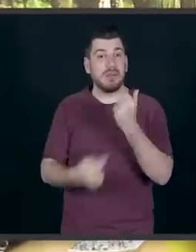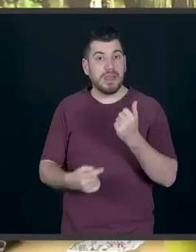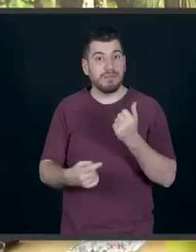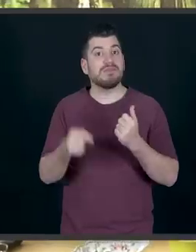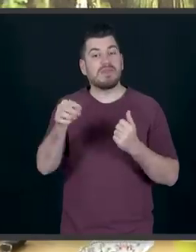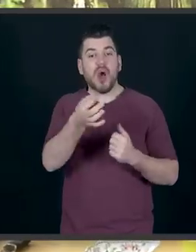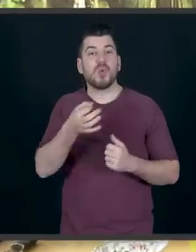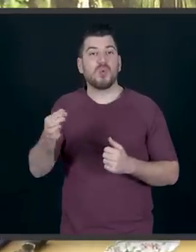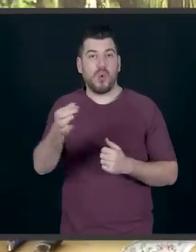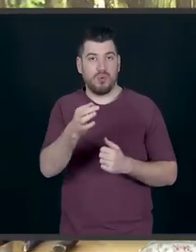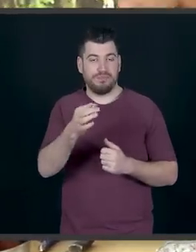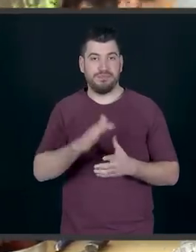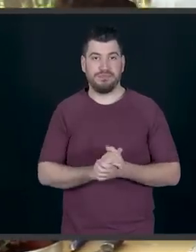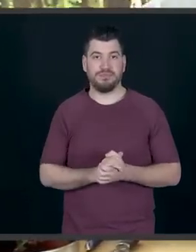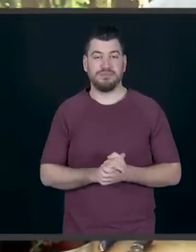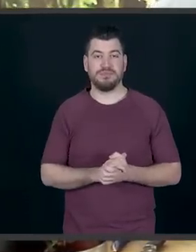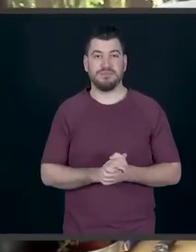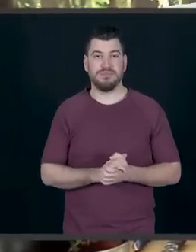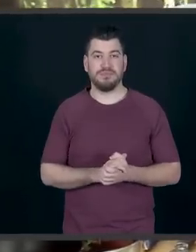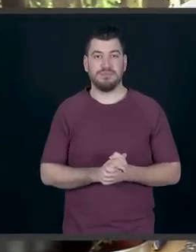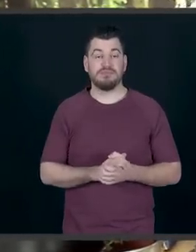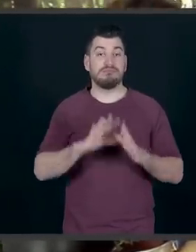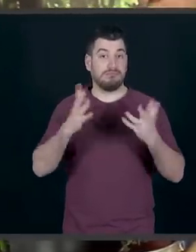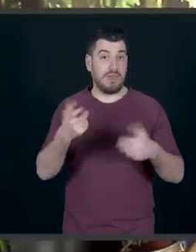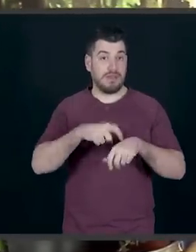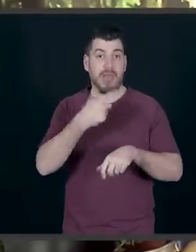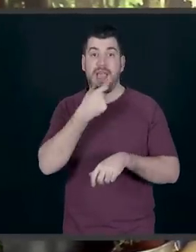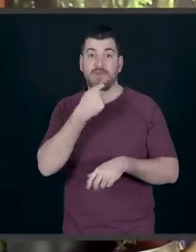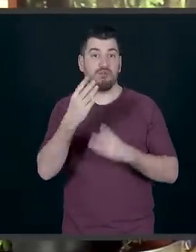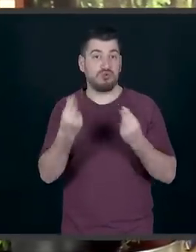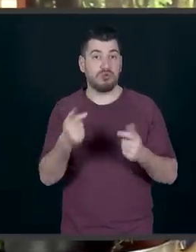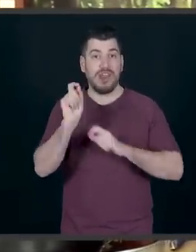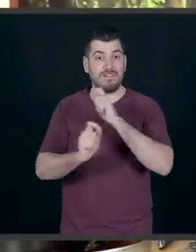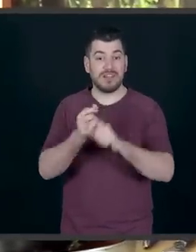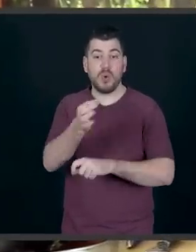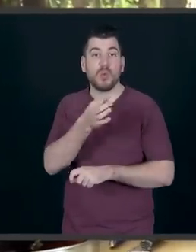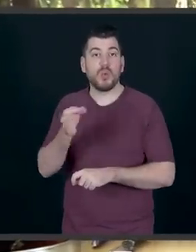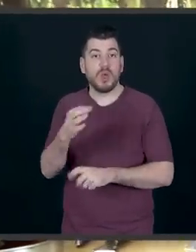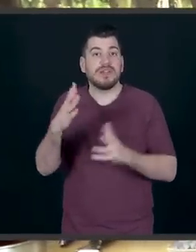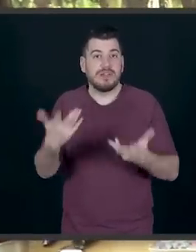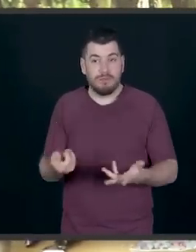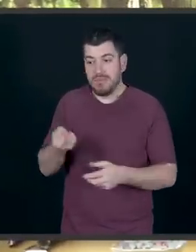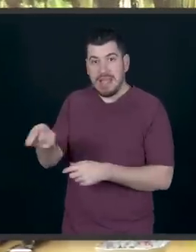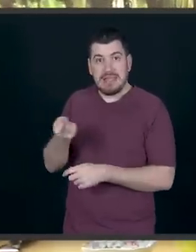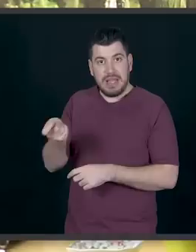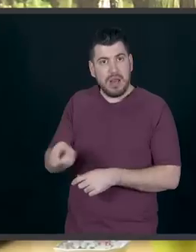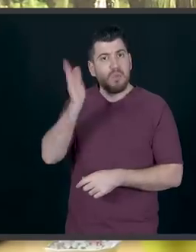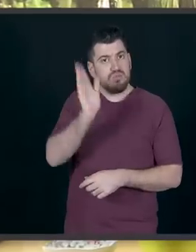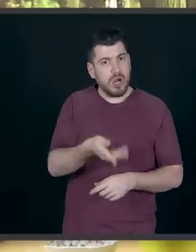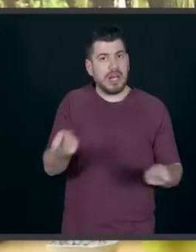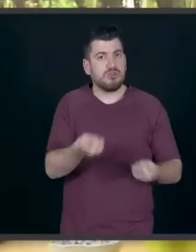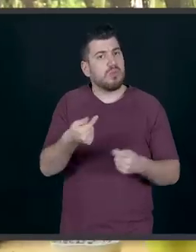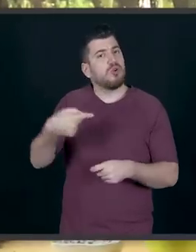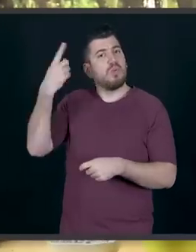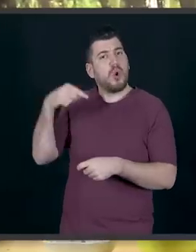σαλάτα μας είναι τα κρουτών μας. Οπότε, πολύ εύκολος τρόπος για να κάνετε κρουτών. Ένα τηγανάκι. Μπορείτε να χρησιμοποιήσετε και το